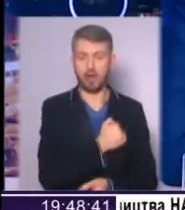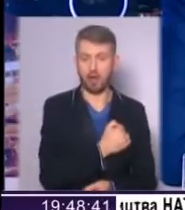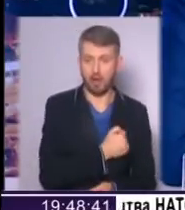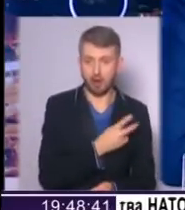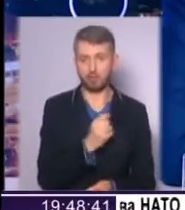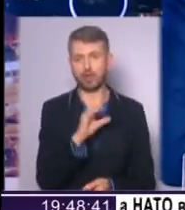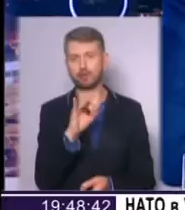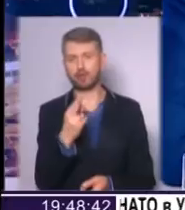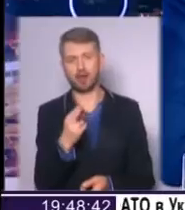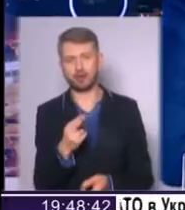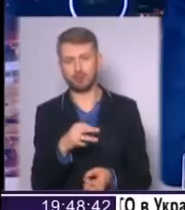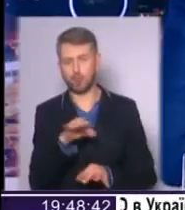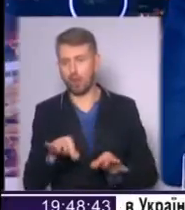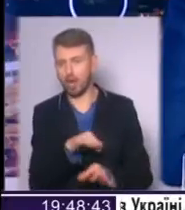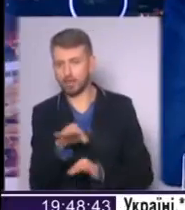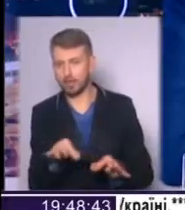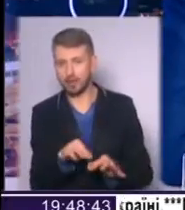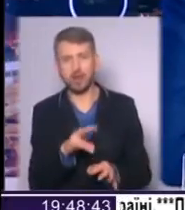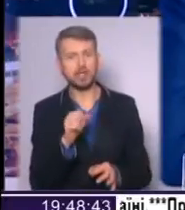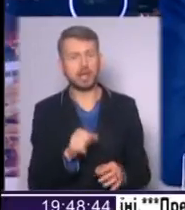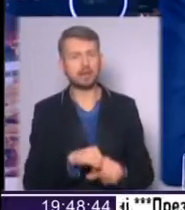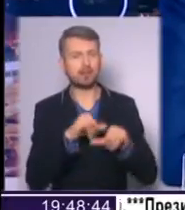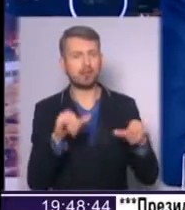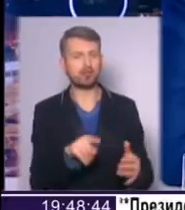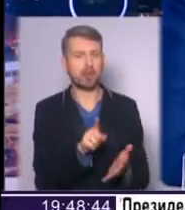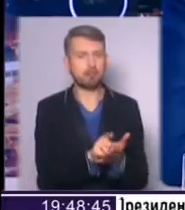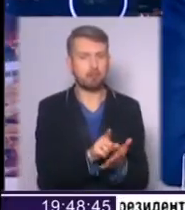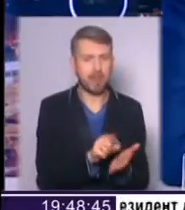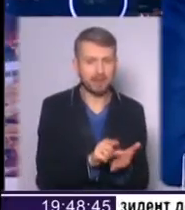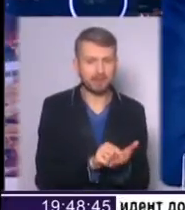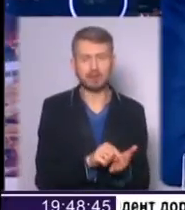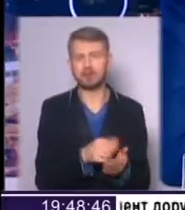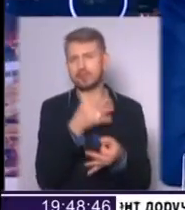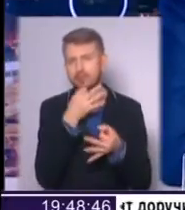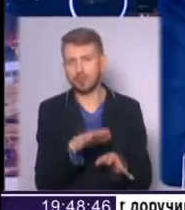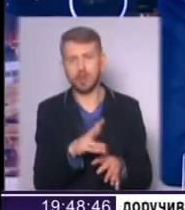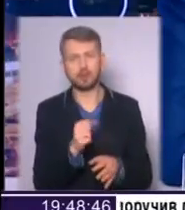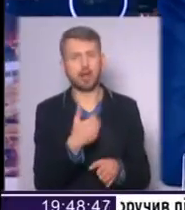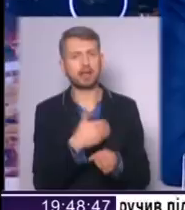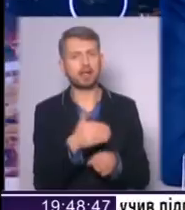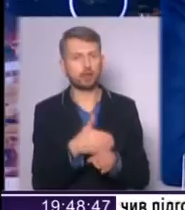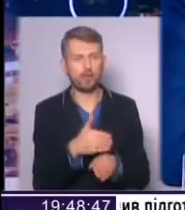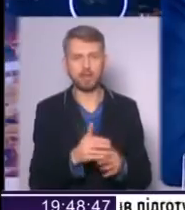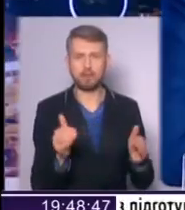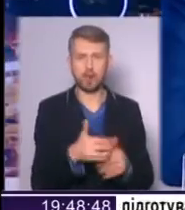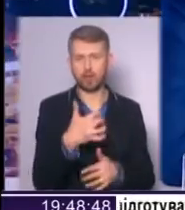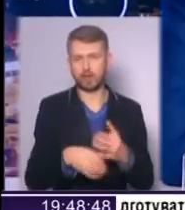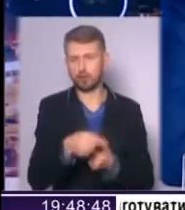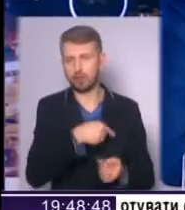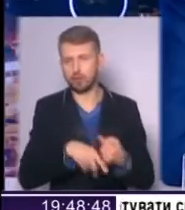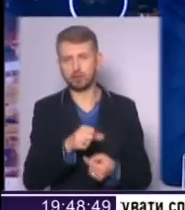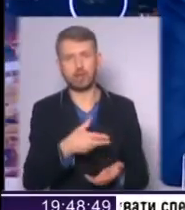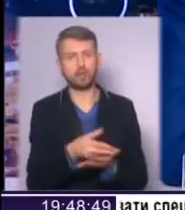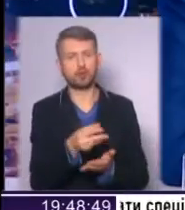на соціальні будь-які проекти, на збільшення пенсій, на збільшення будь-чого, на кредитування малого та середнього бізнесу, на